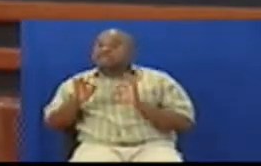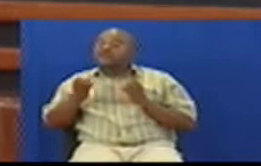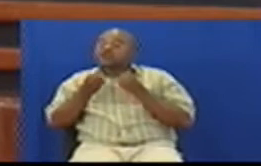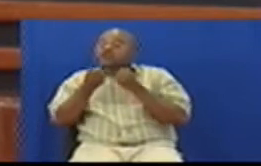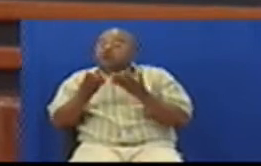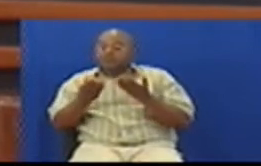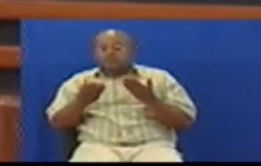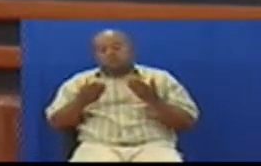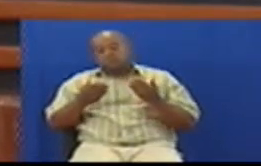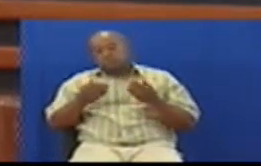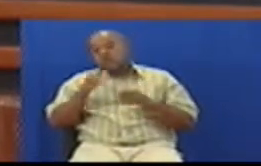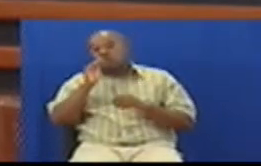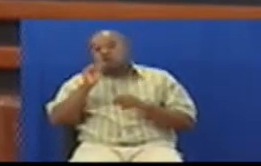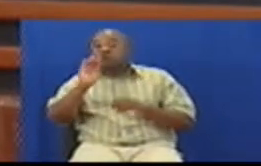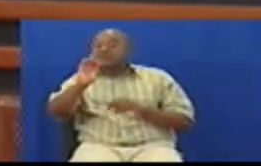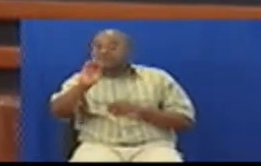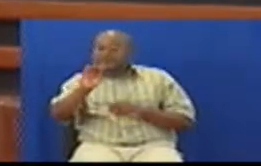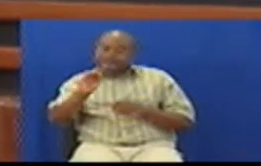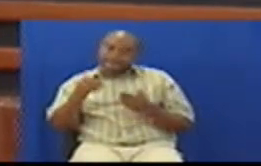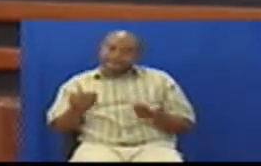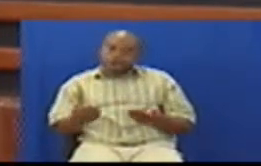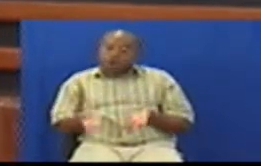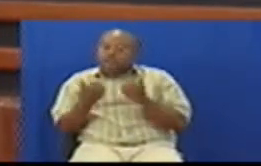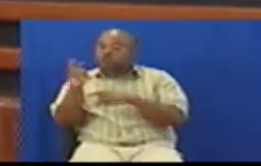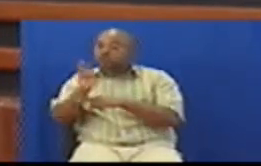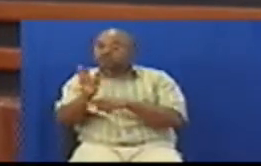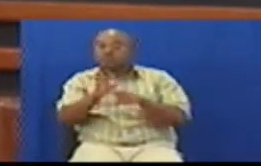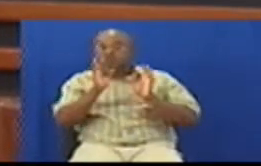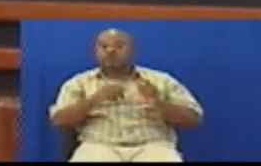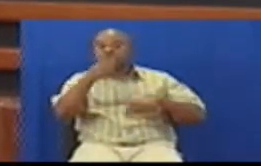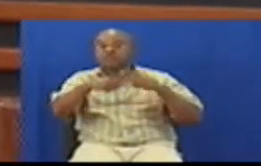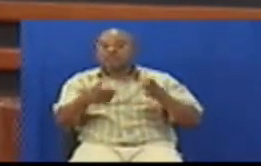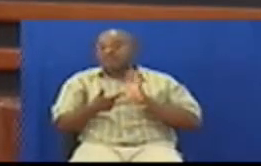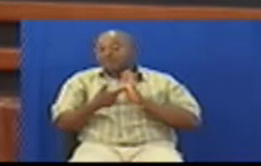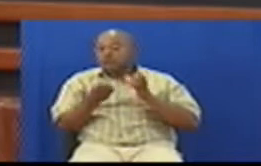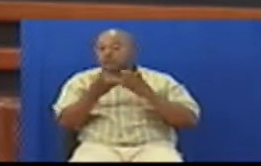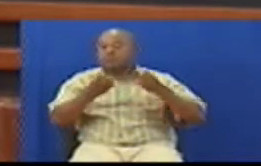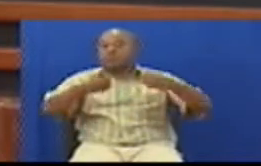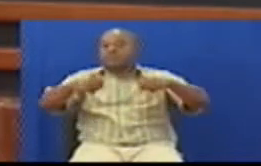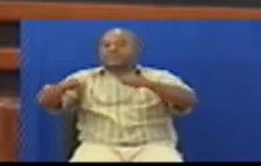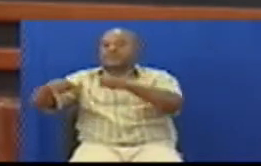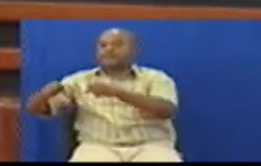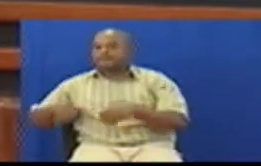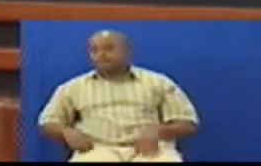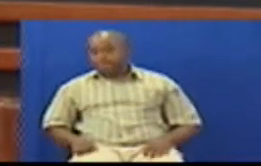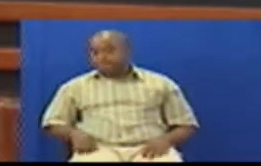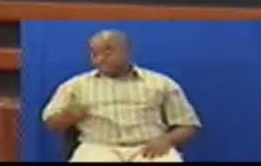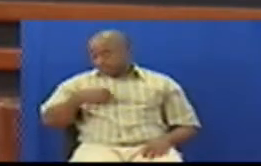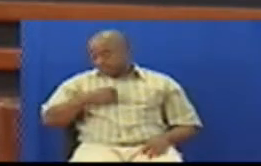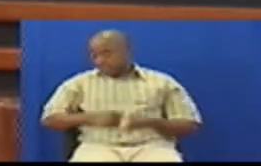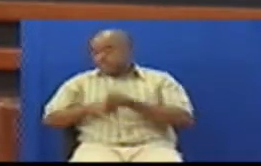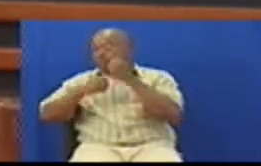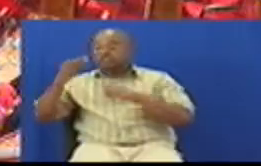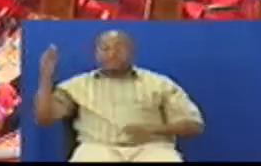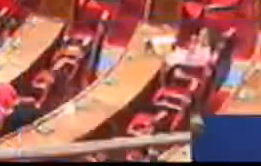siku wasimamie vizuri miradi katika maeneo yao. Mheshimiwa Spika, nataka nichangie hayo, naunga mkono hoja.